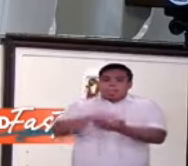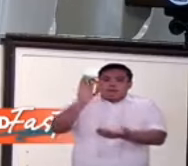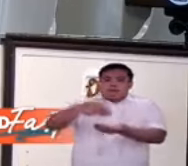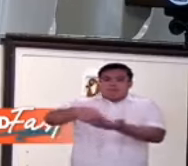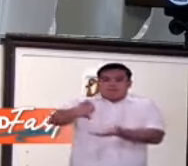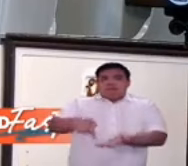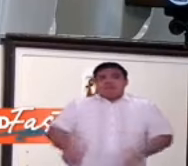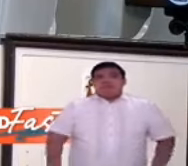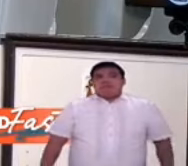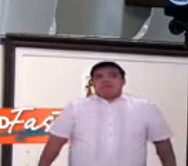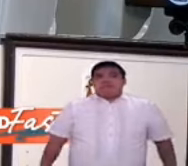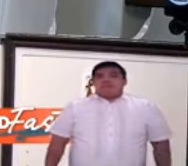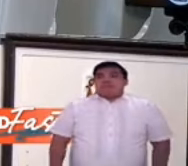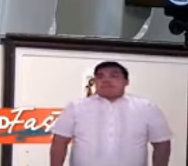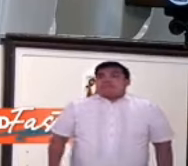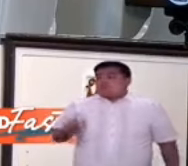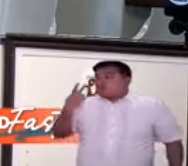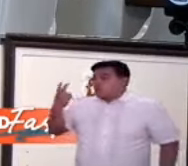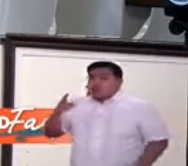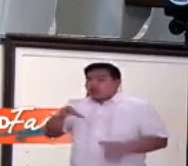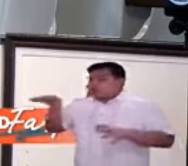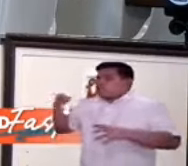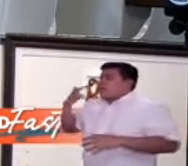Diba? Where do we go and watch TV? Silingan.